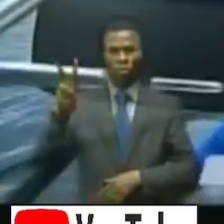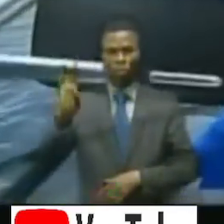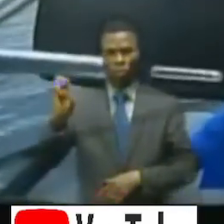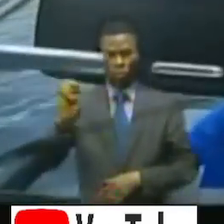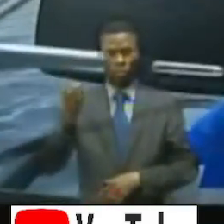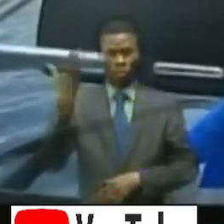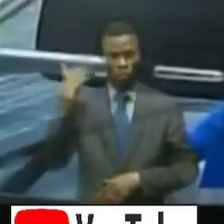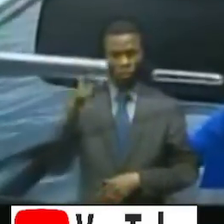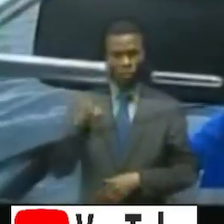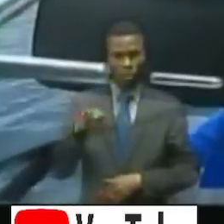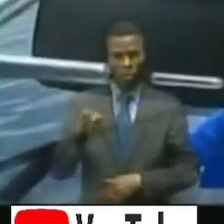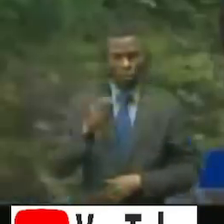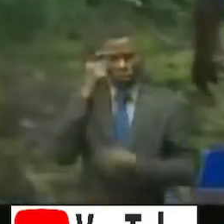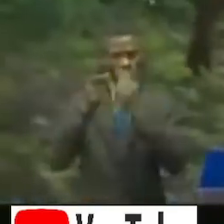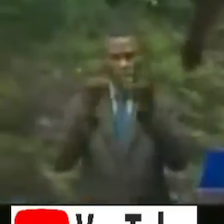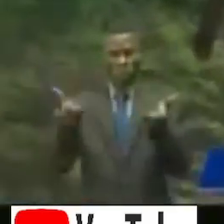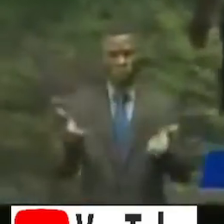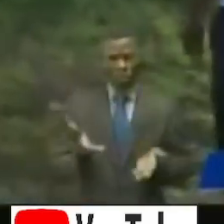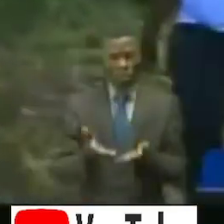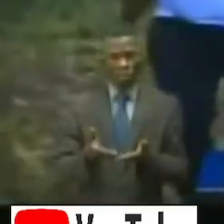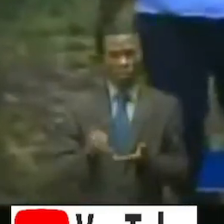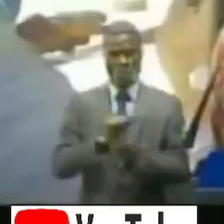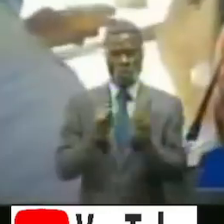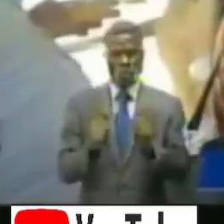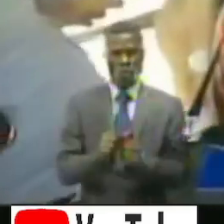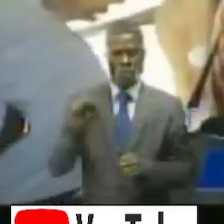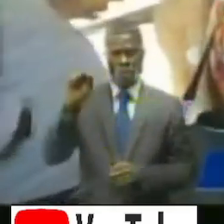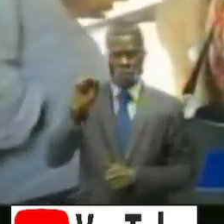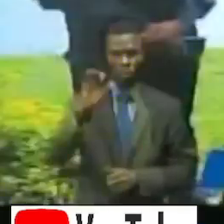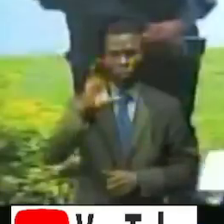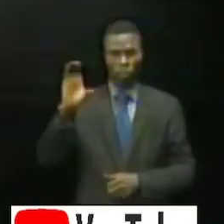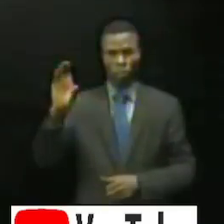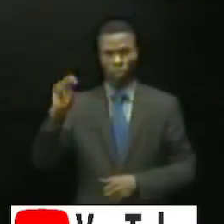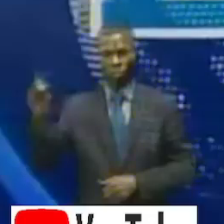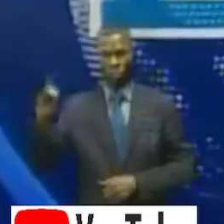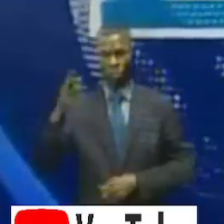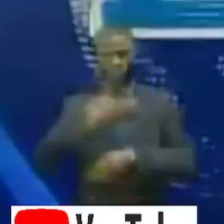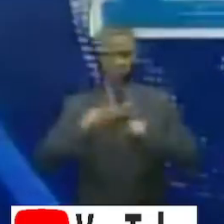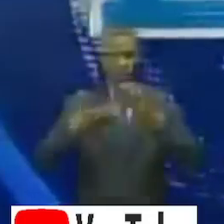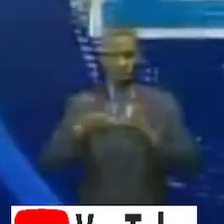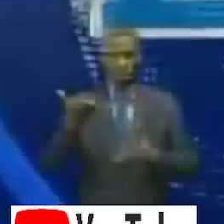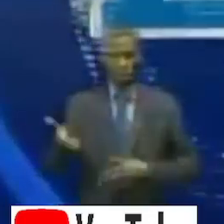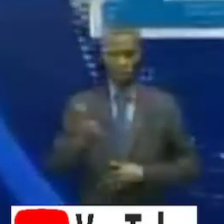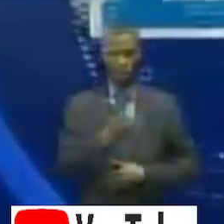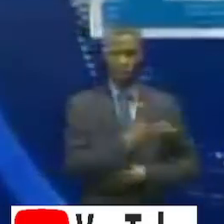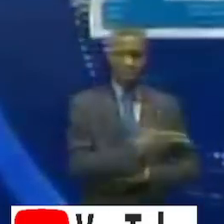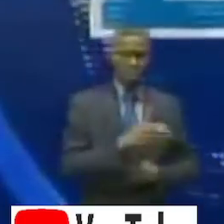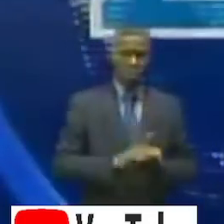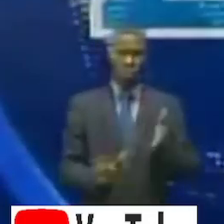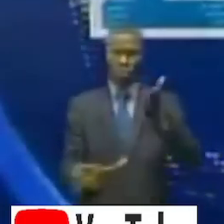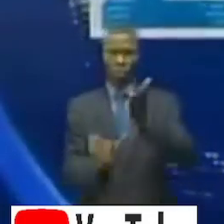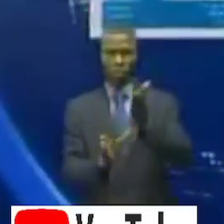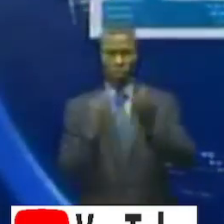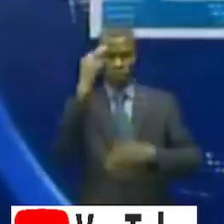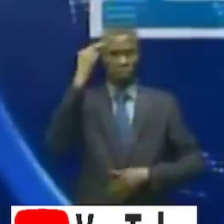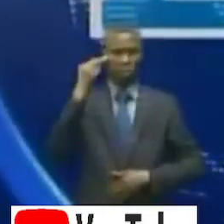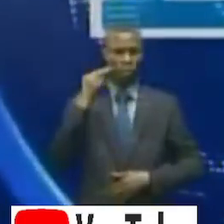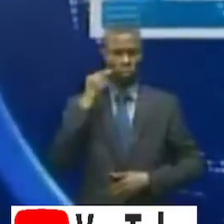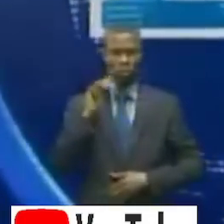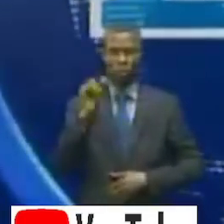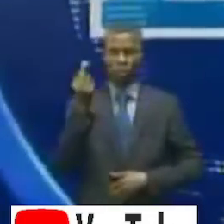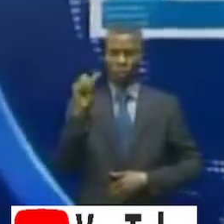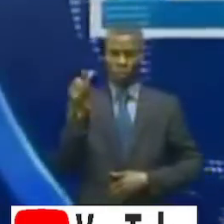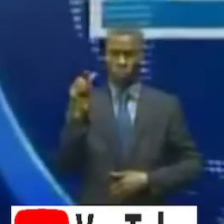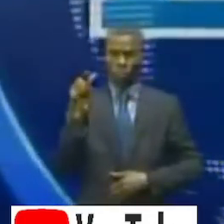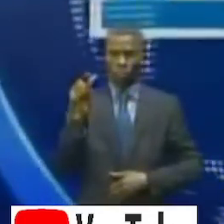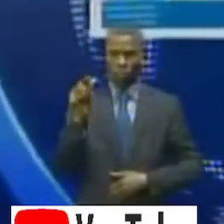Tchegera, un site touristique, domaine de l'ICSN, en pleine construction. Le vice-ministre des Mines,